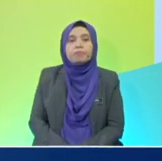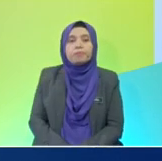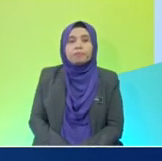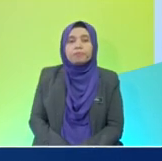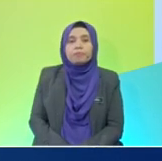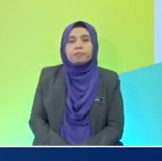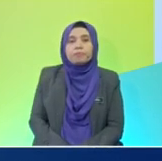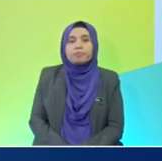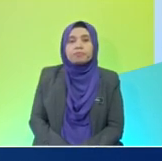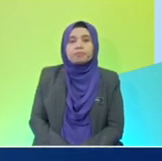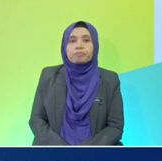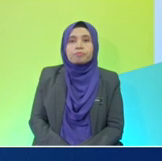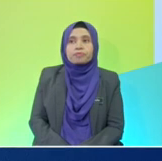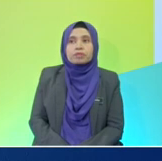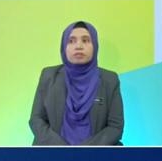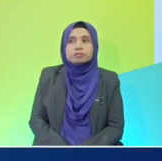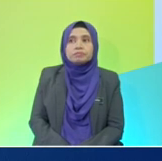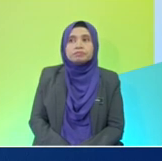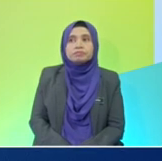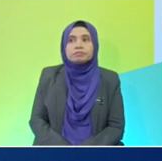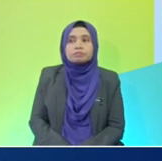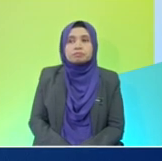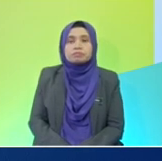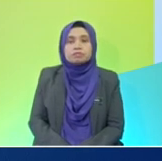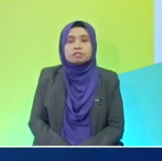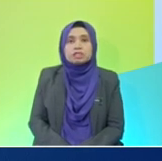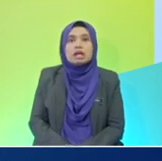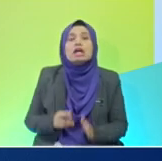oke saya pergi soal dan seterusnya